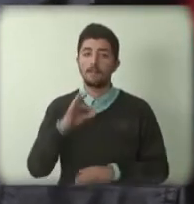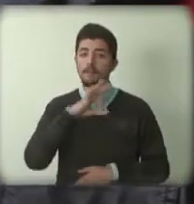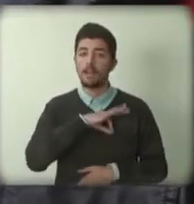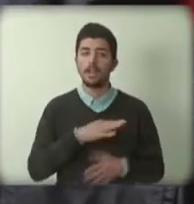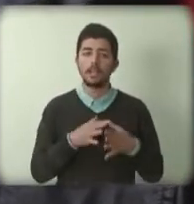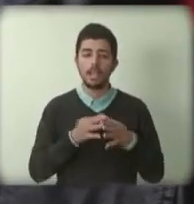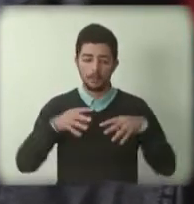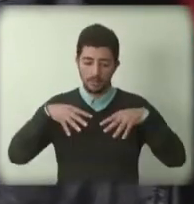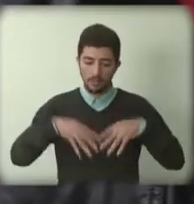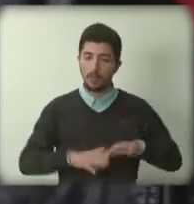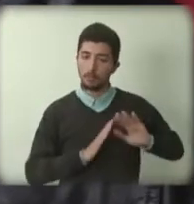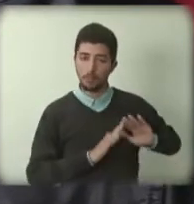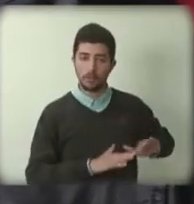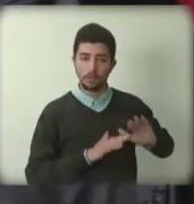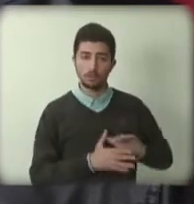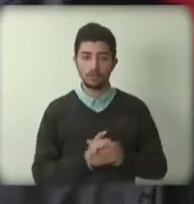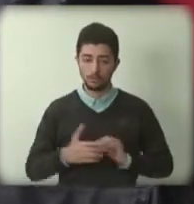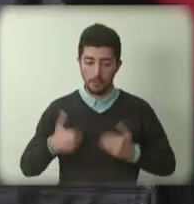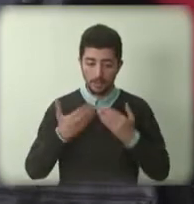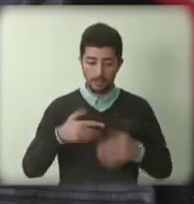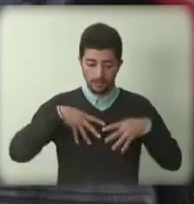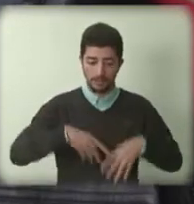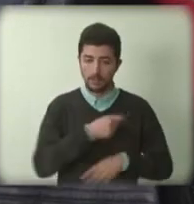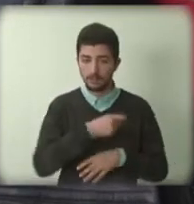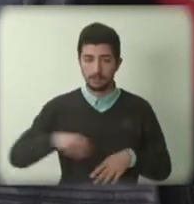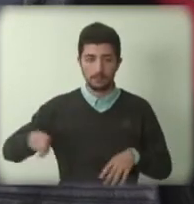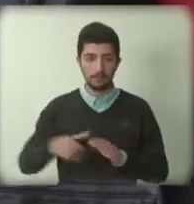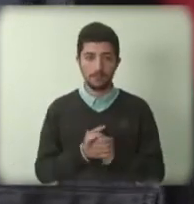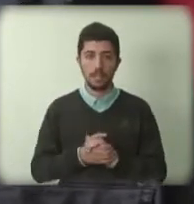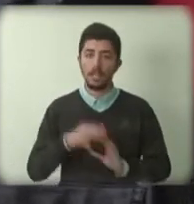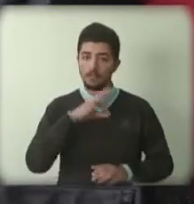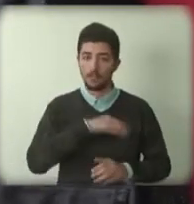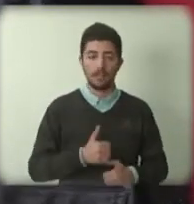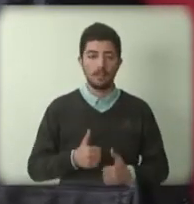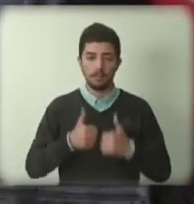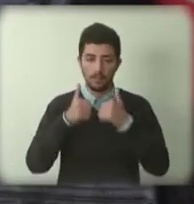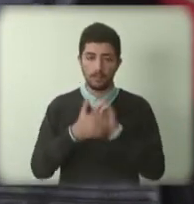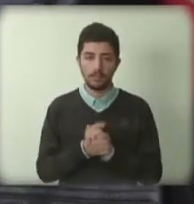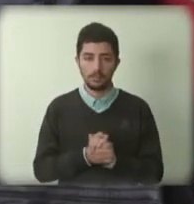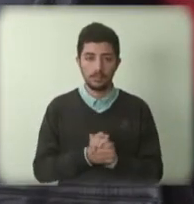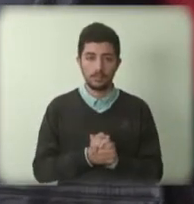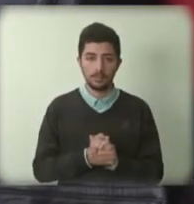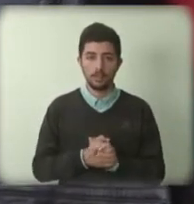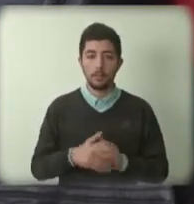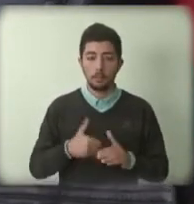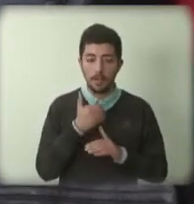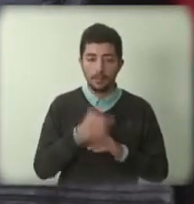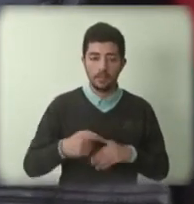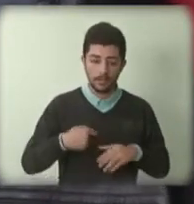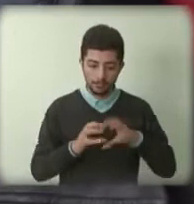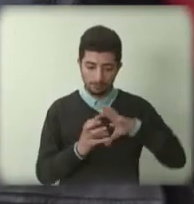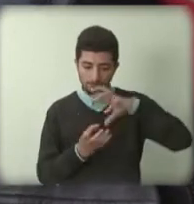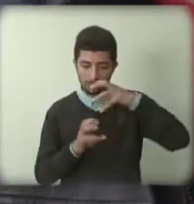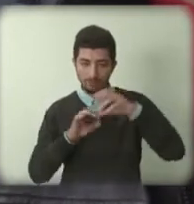بيكون في كتير مواد مناعية او الخلايا المناعية او بتقوي جهاز مناعة عند البيبي، وهو يعني الغذاء الوحيد بيكون له. بالنسبة للماما بيساعد